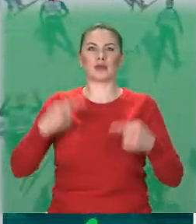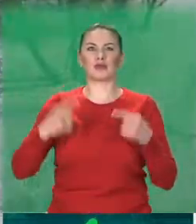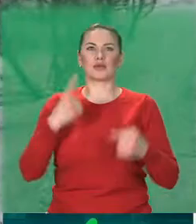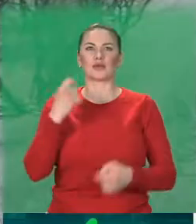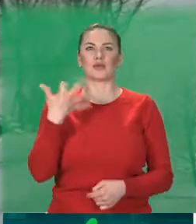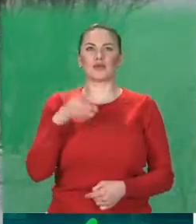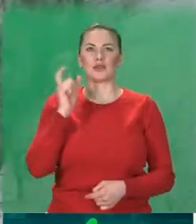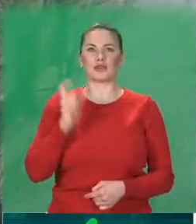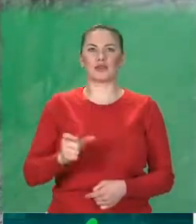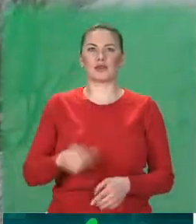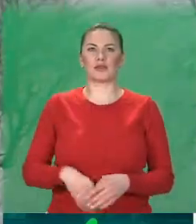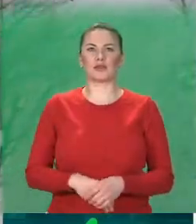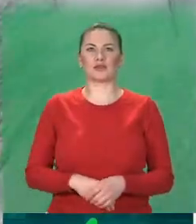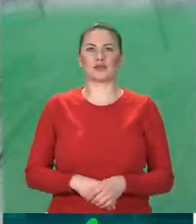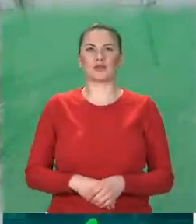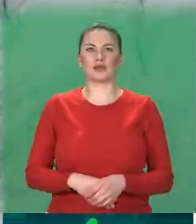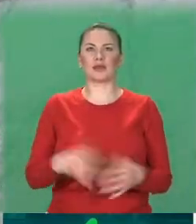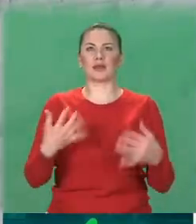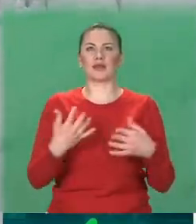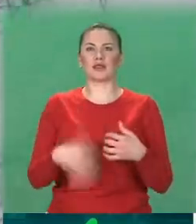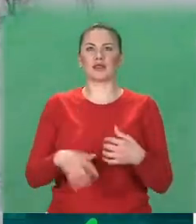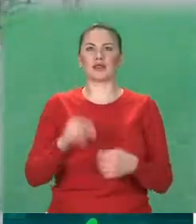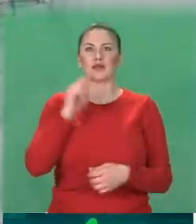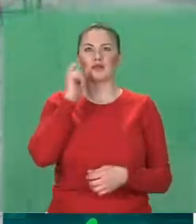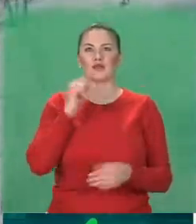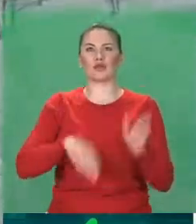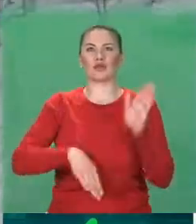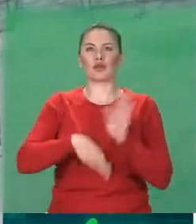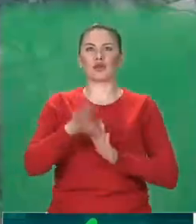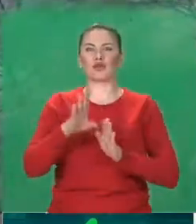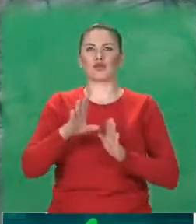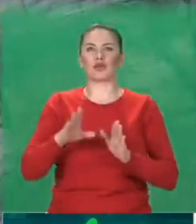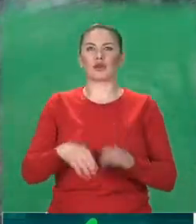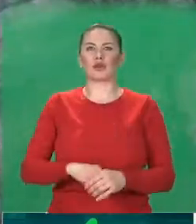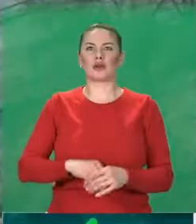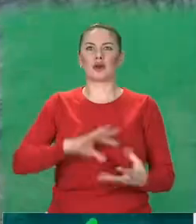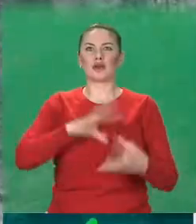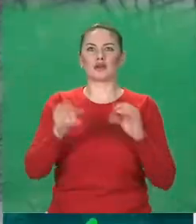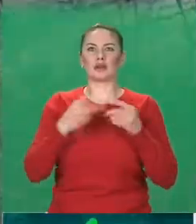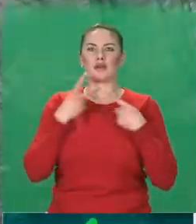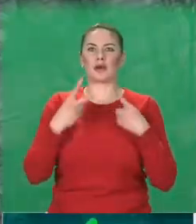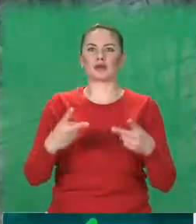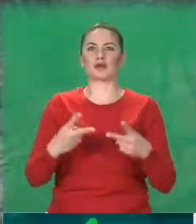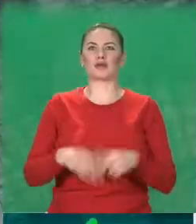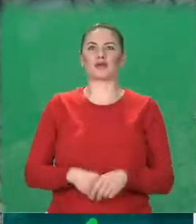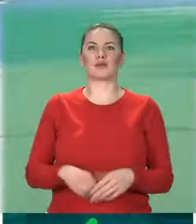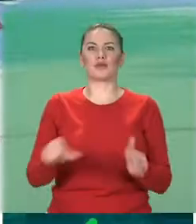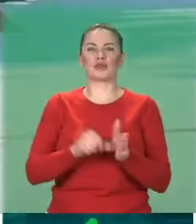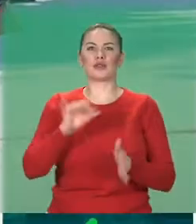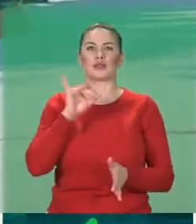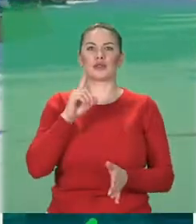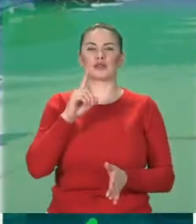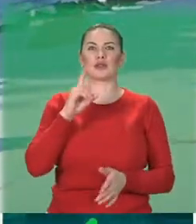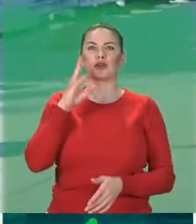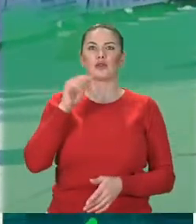пятерка. Среди мужчин лучший результат показал мастер спорта из Ноглик Иван Кустов. Маршрут прошел за 2 часа 1 минуту.